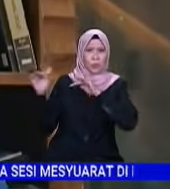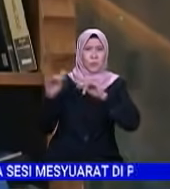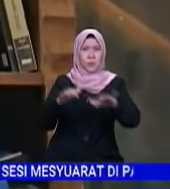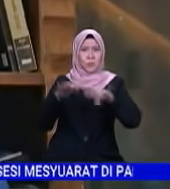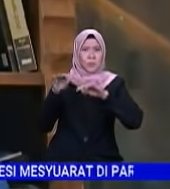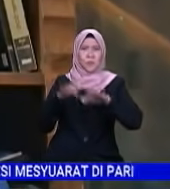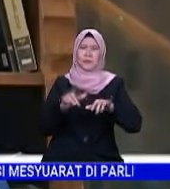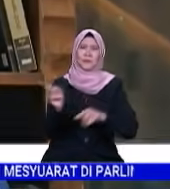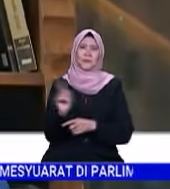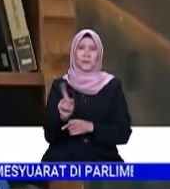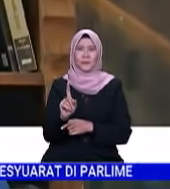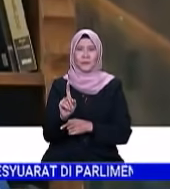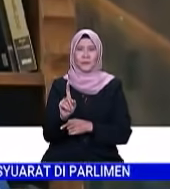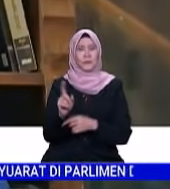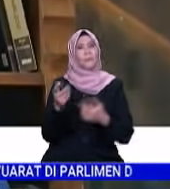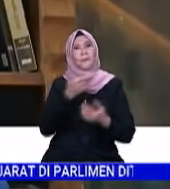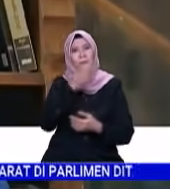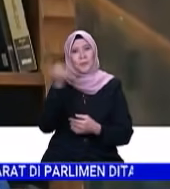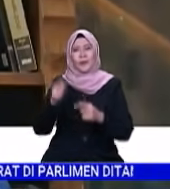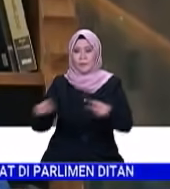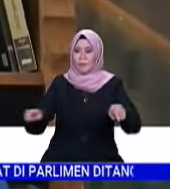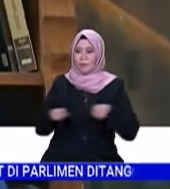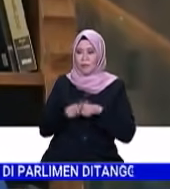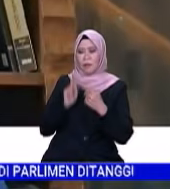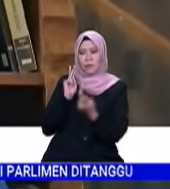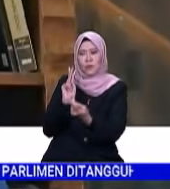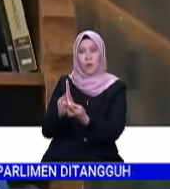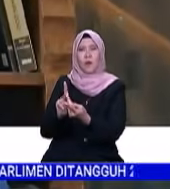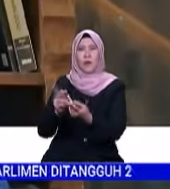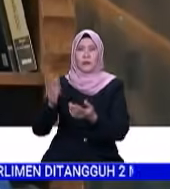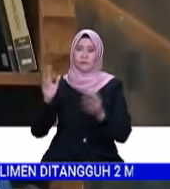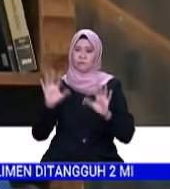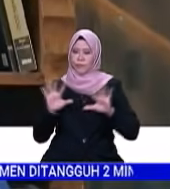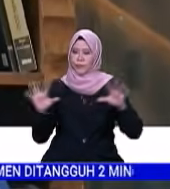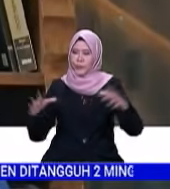di tempat yang lebih sesuai untuk nyatakan pandangan